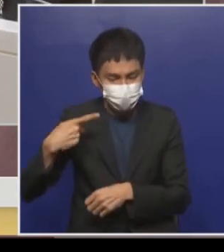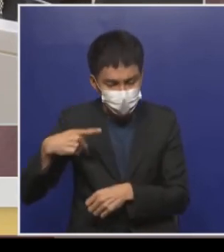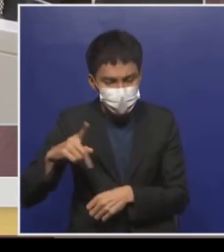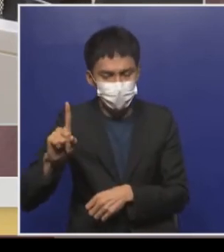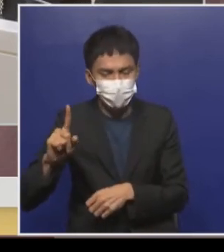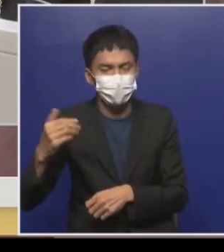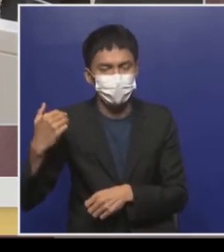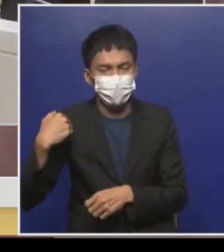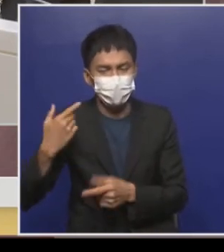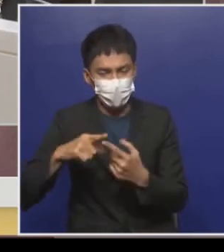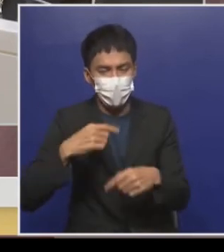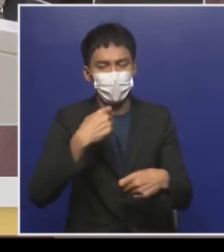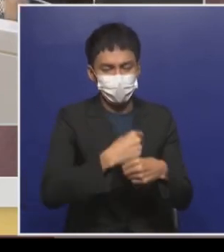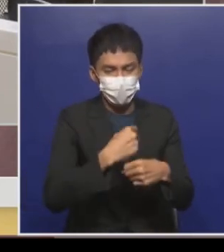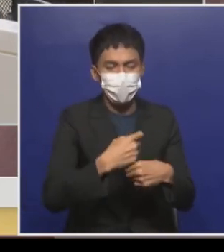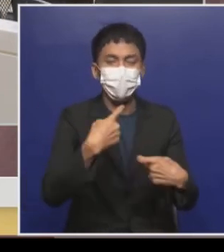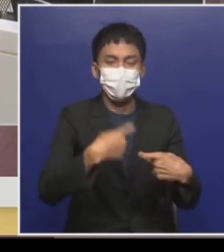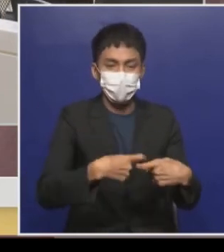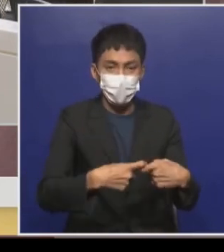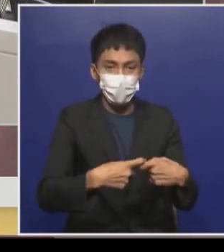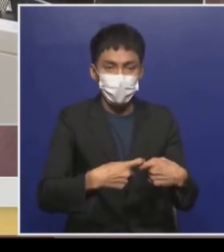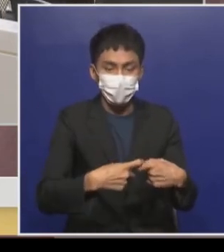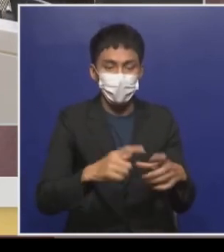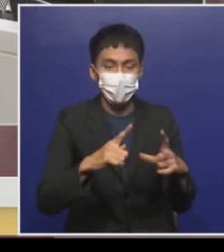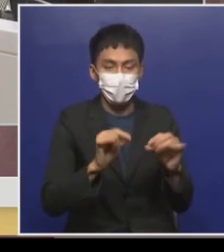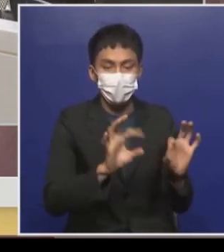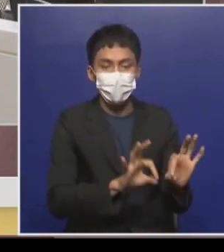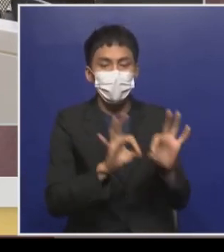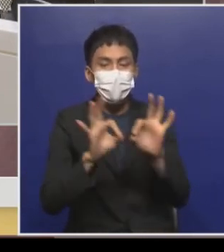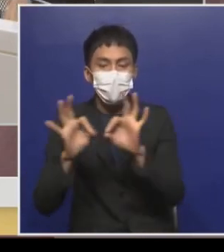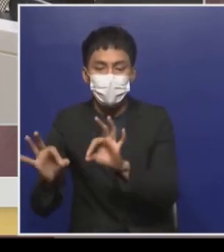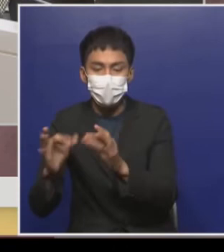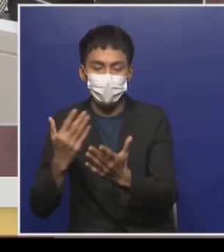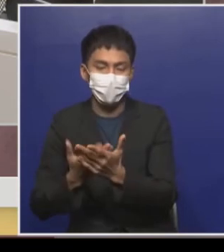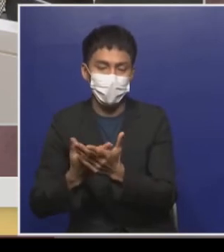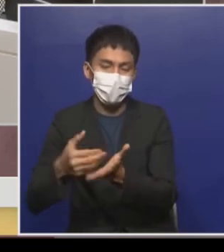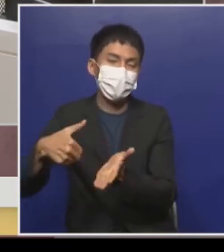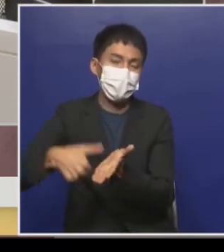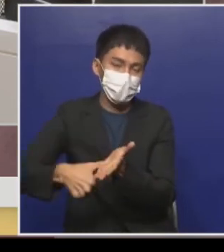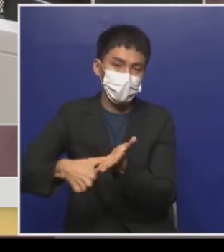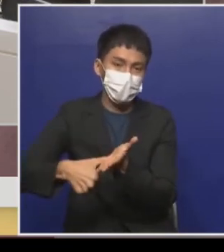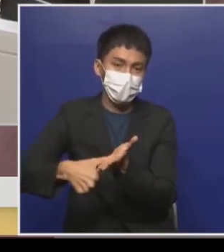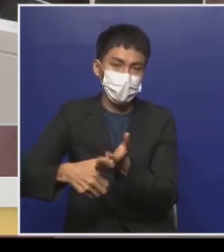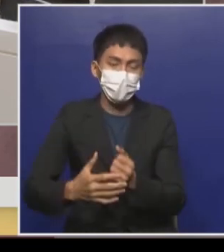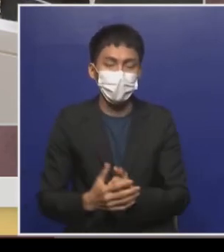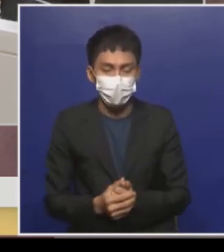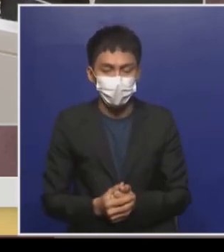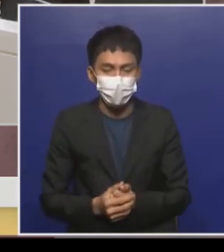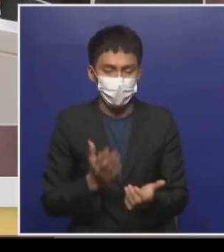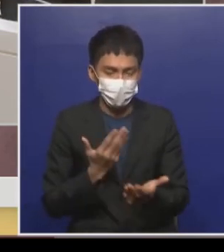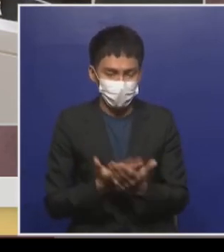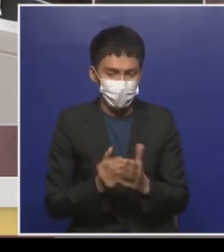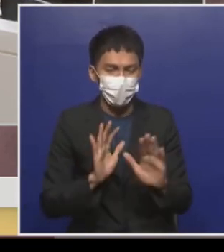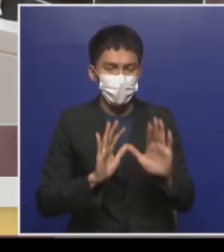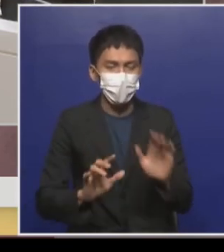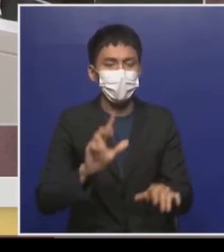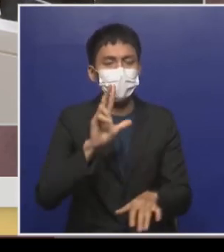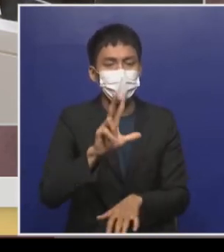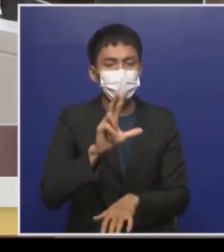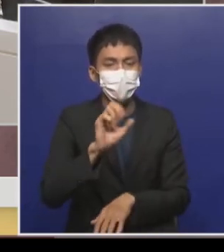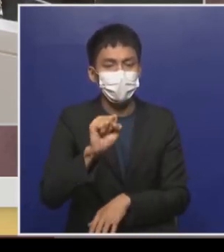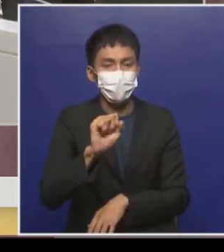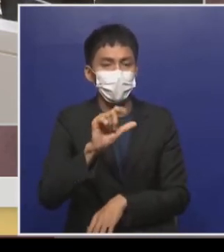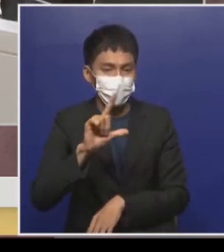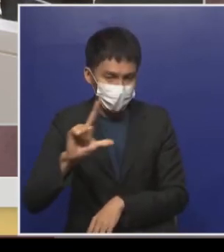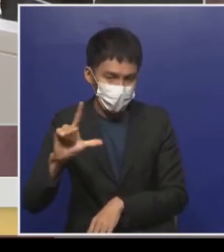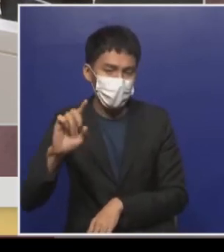คงทำได้ยากการเลื่อนการชำระนี้ หมูนค่าประมาณเกืบ 300 ล้านบาลบอกวาเพเอา